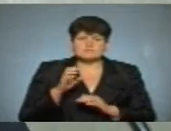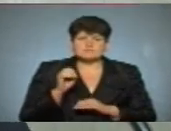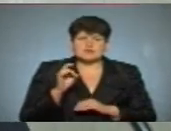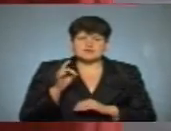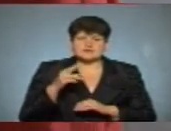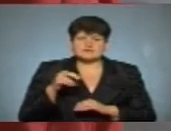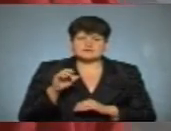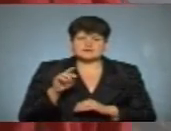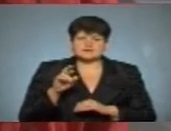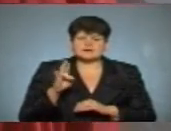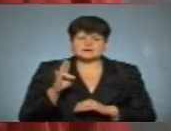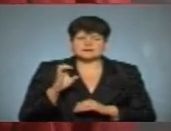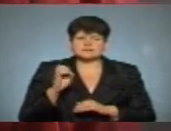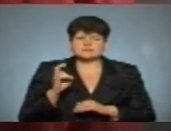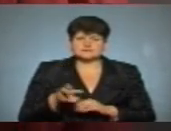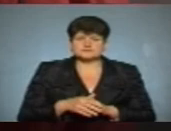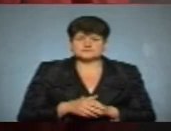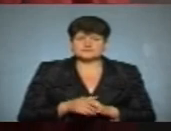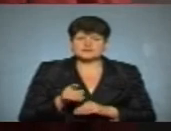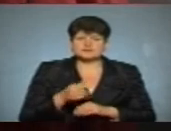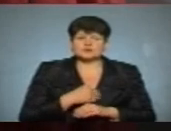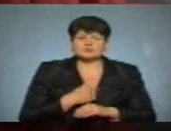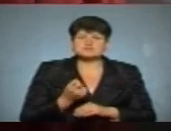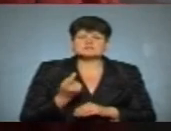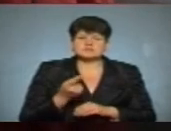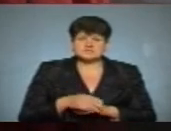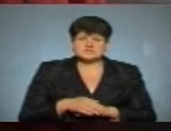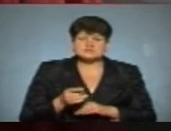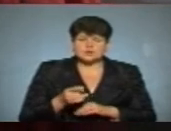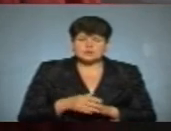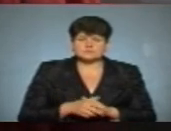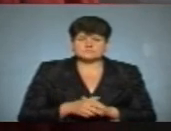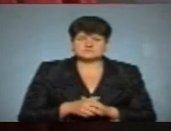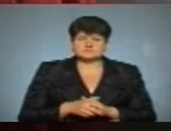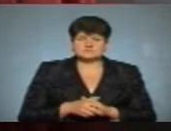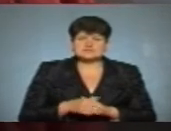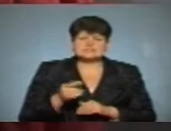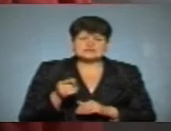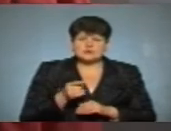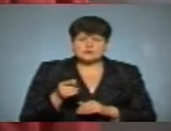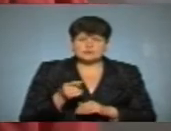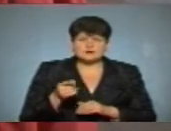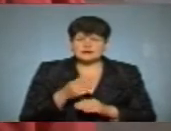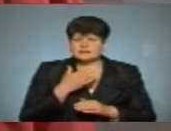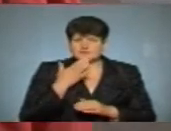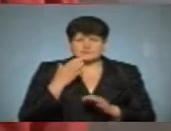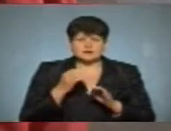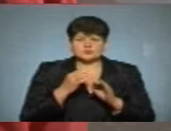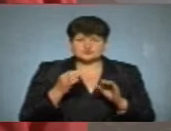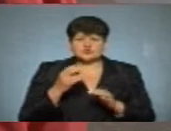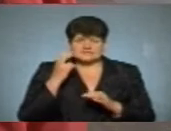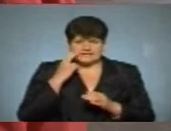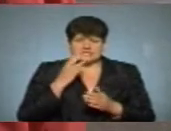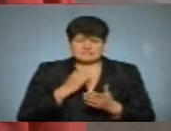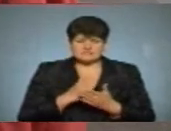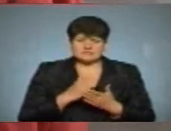Бердянська. На Бердянськ що там буде на літо? Ви хочете звідки? З Тернополя. Тернополя немає на даний момент продажі новели. З Києва